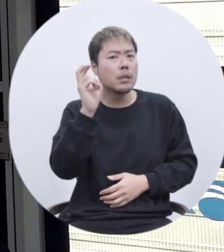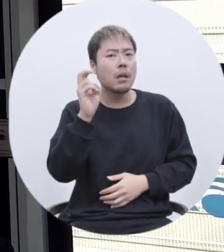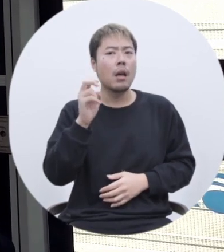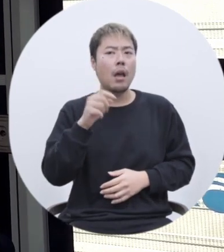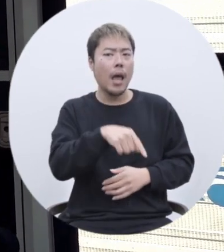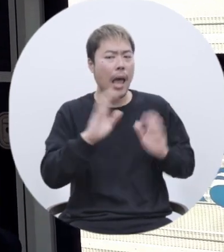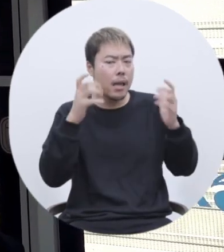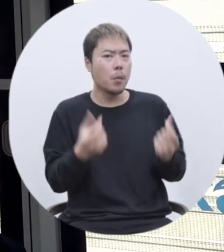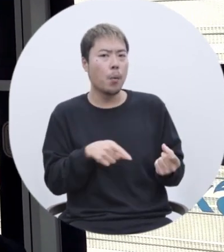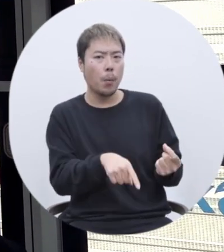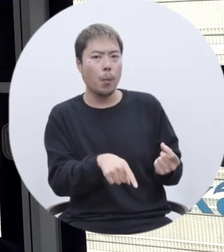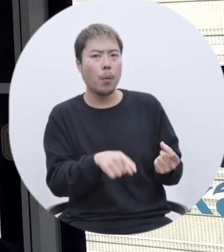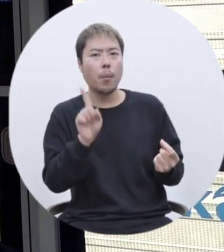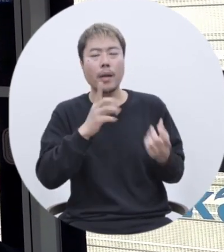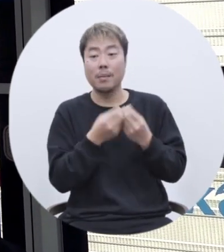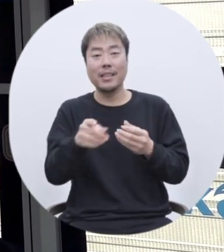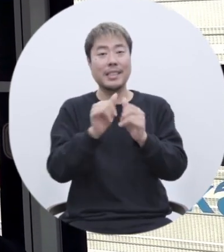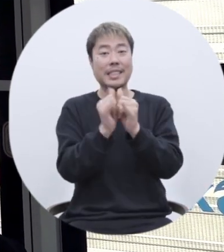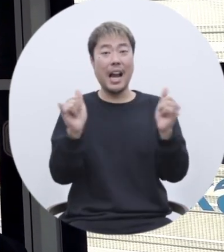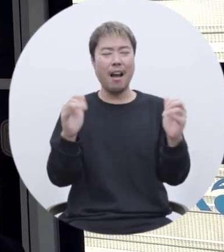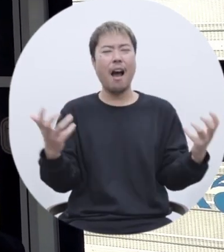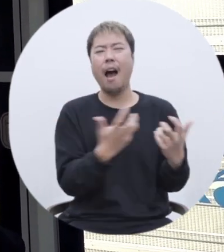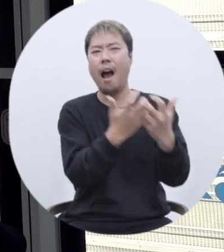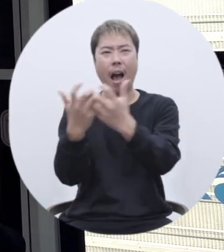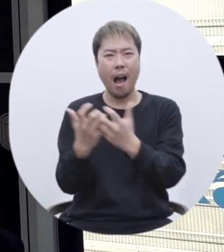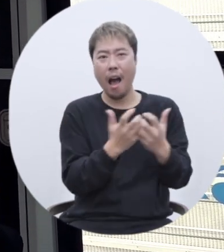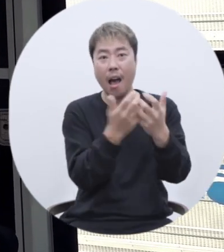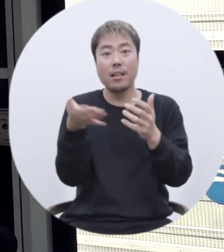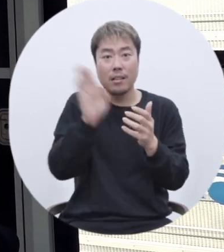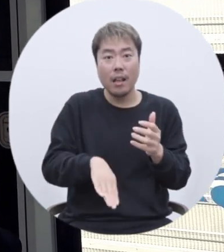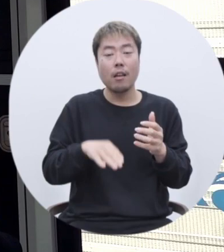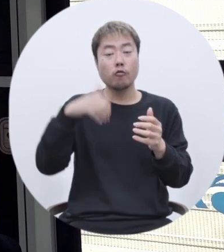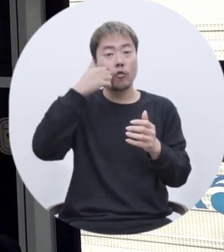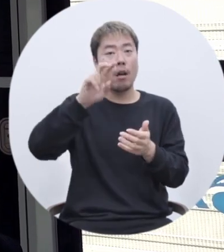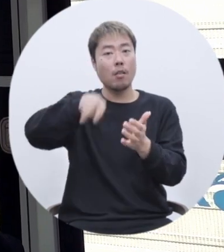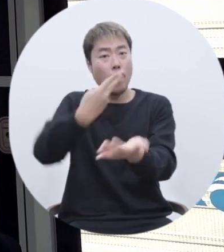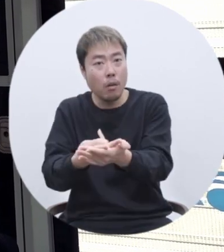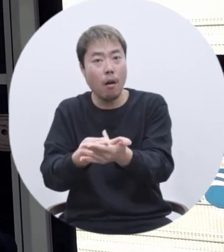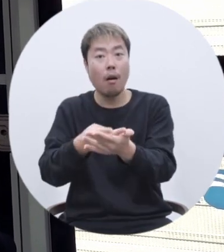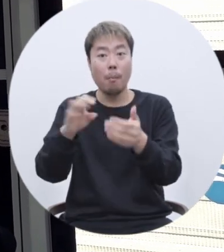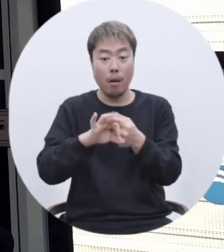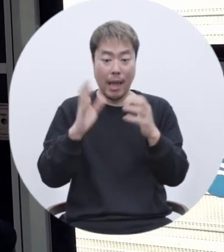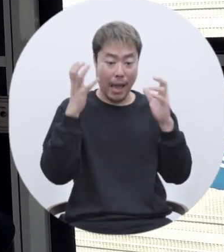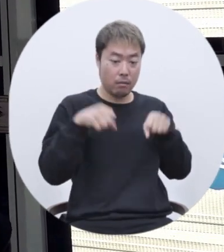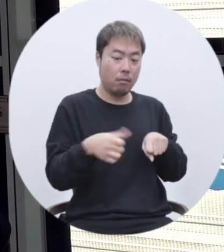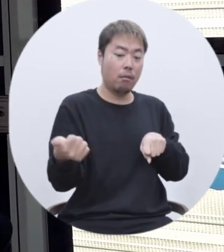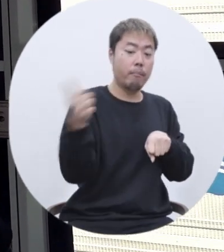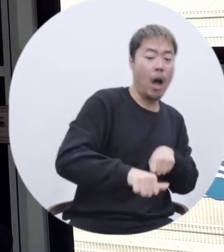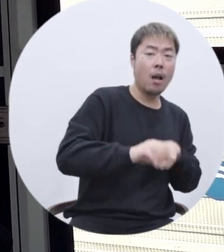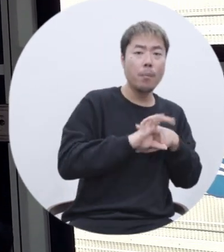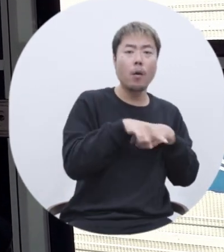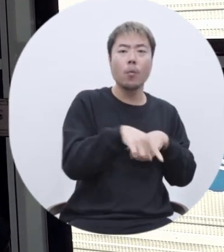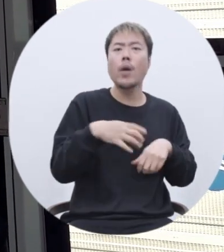혹시나 애들도 그런데 이제 사람들이 많은데 혹시나 누가 넘어지거나 그러면 또